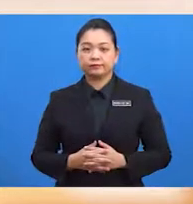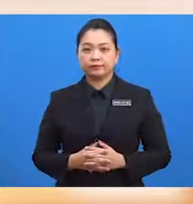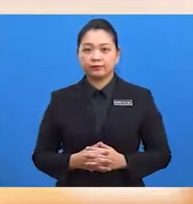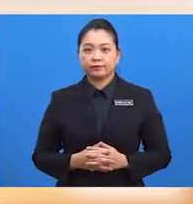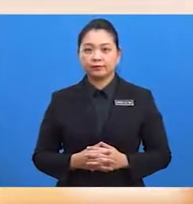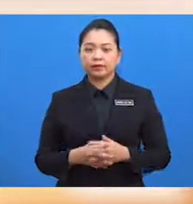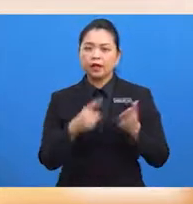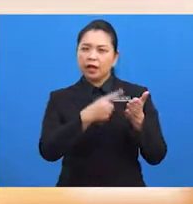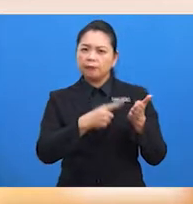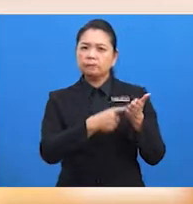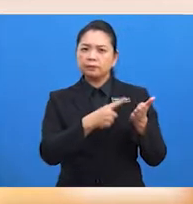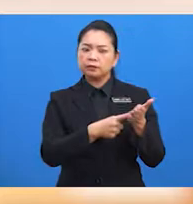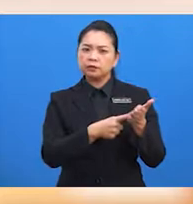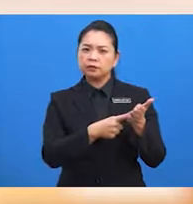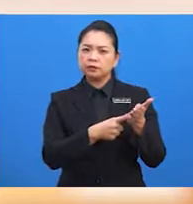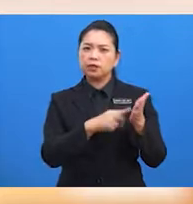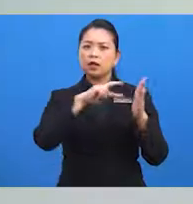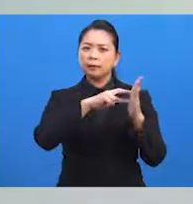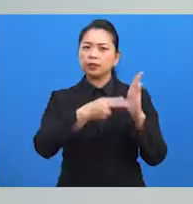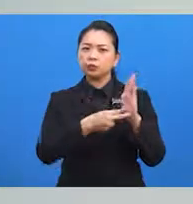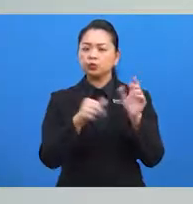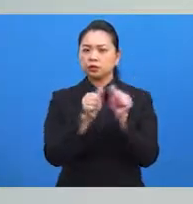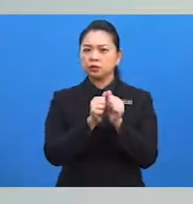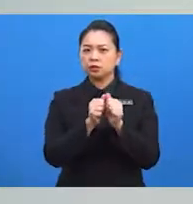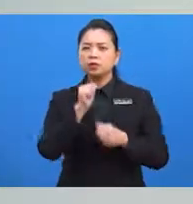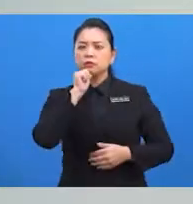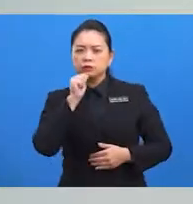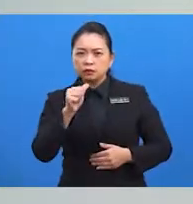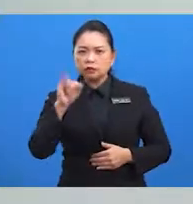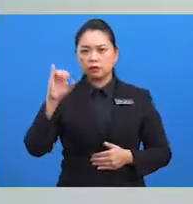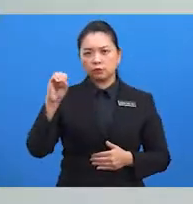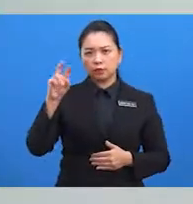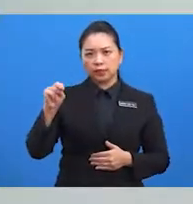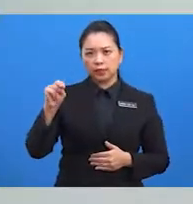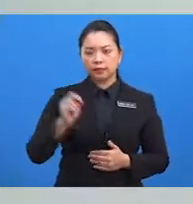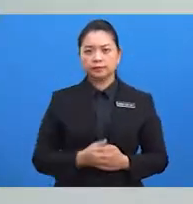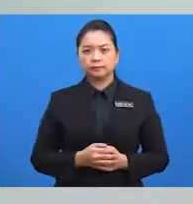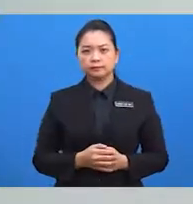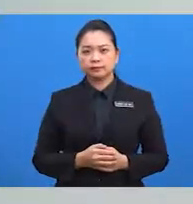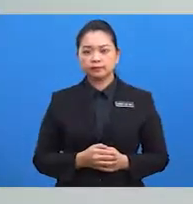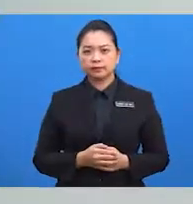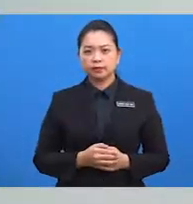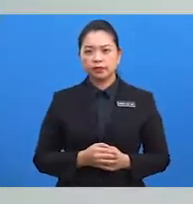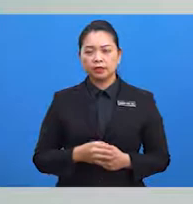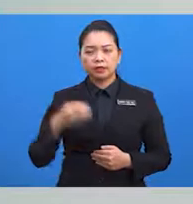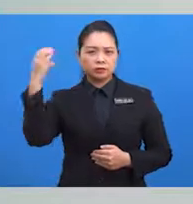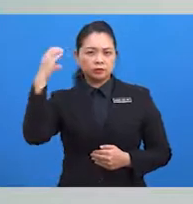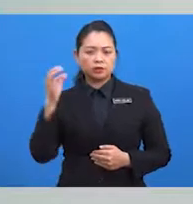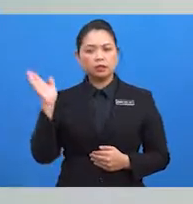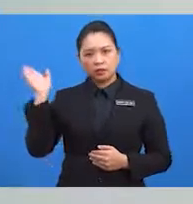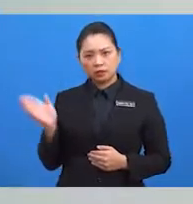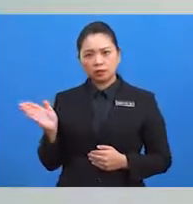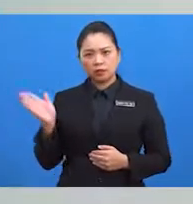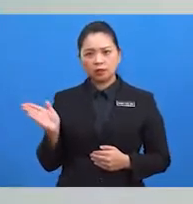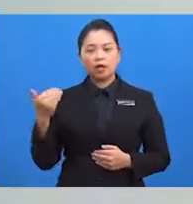apakah populer yang dimasukkan dengan sinaran tidak mengayun sinarnya tidak mengalun